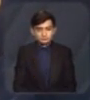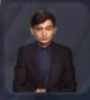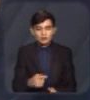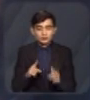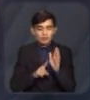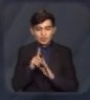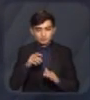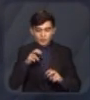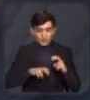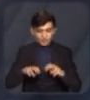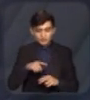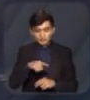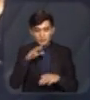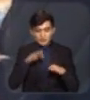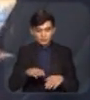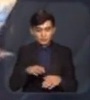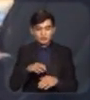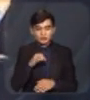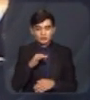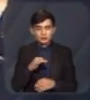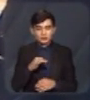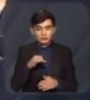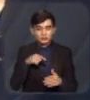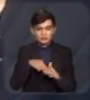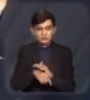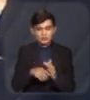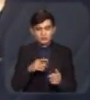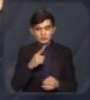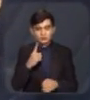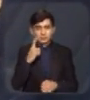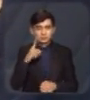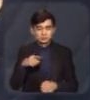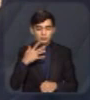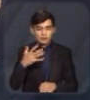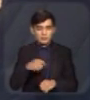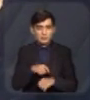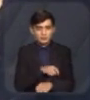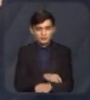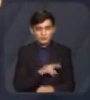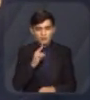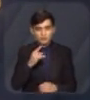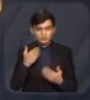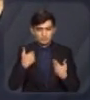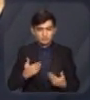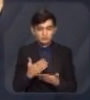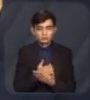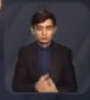начали поиски в этом месте. И где-то под глубиной 1,5 метра нашли тело ребенка.